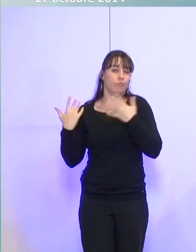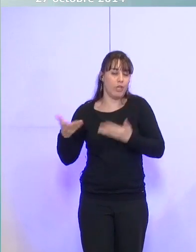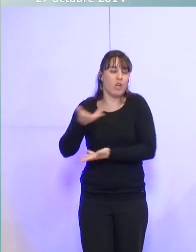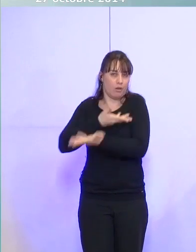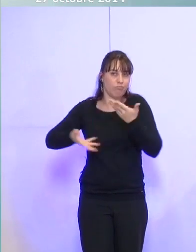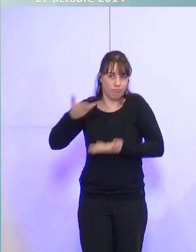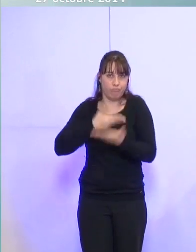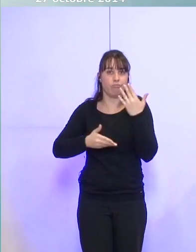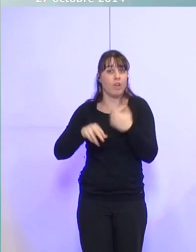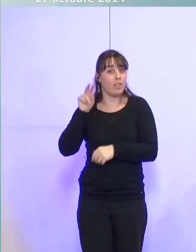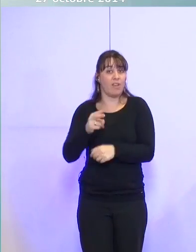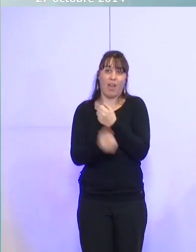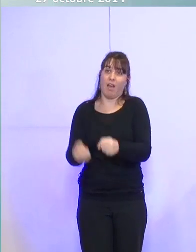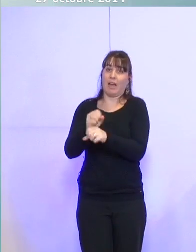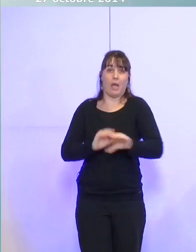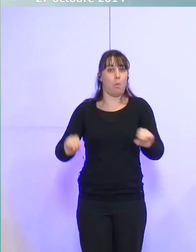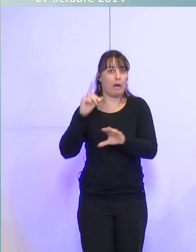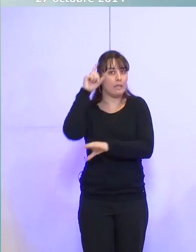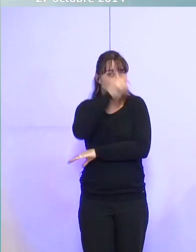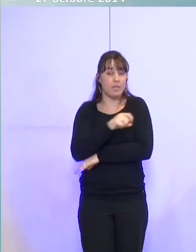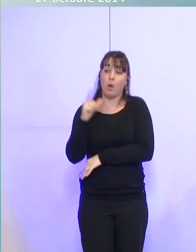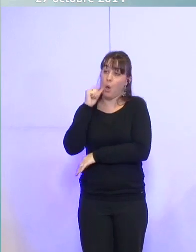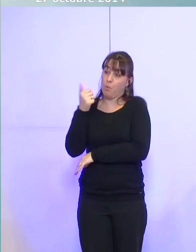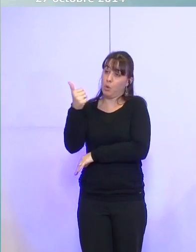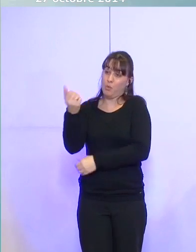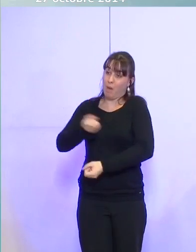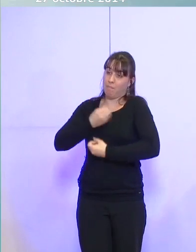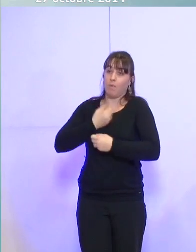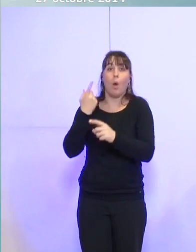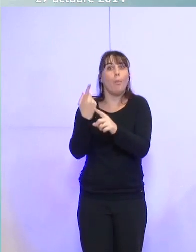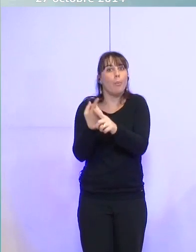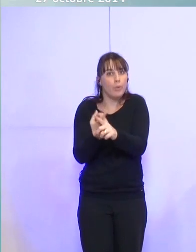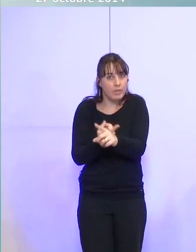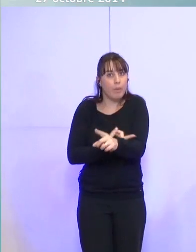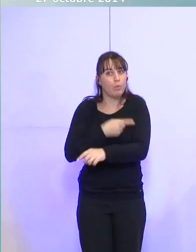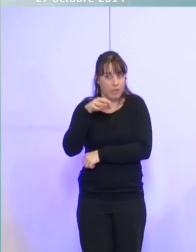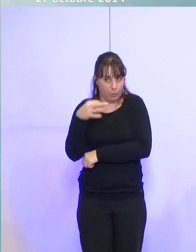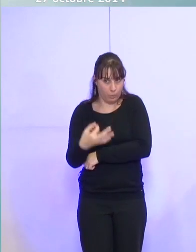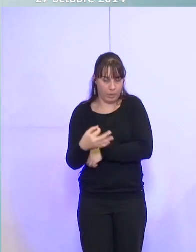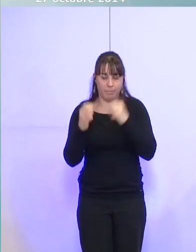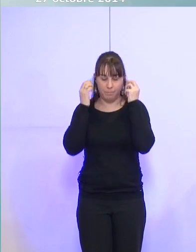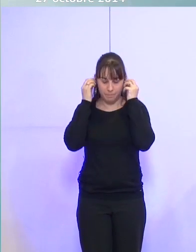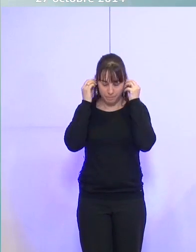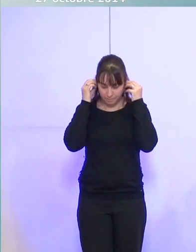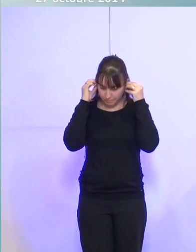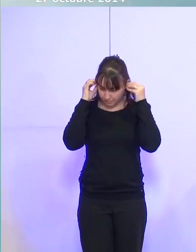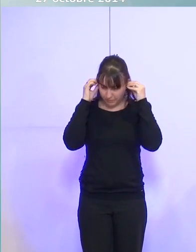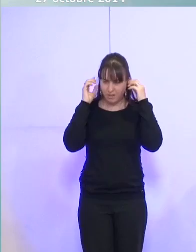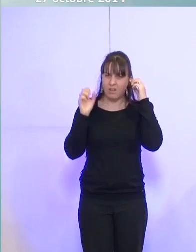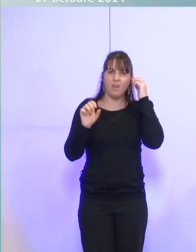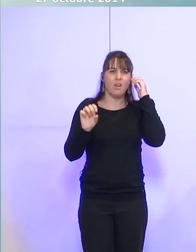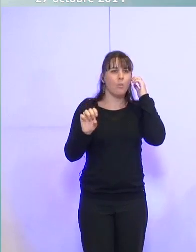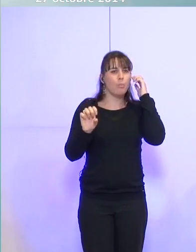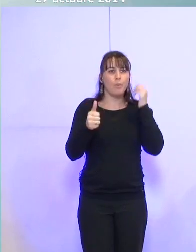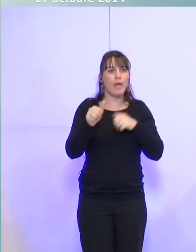de le mettre en place. Et comme vient de le dire M. Mongaburu, cela se fait petit à petit. Semicon était une première étape de